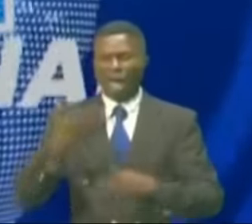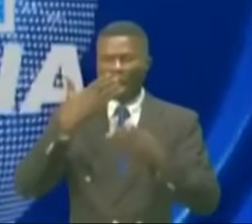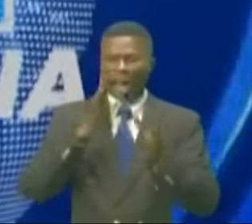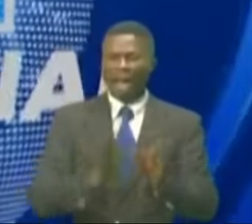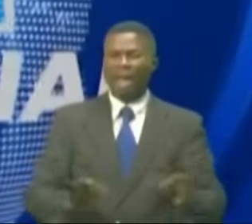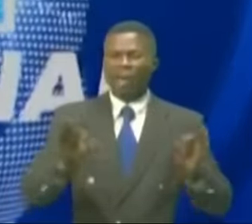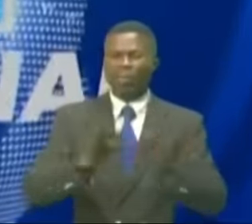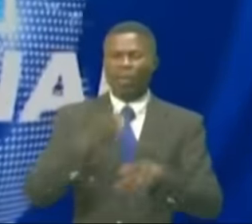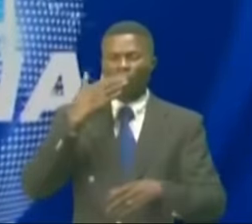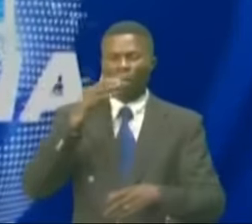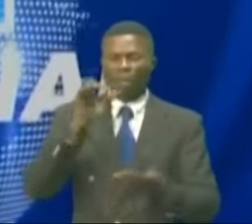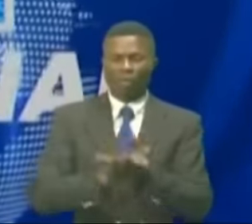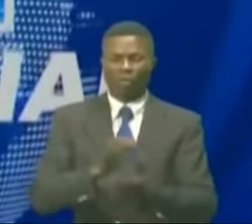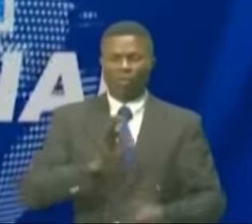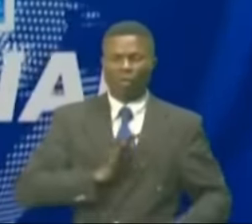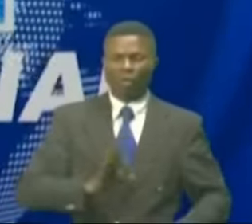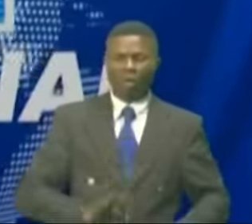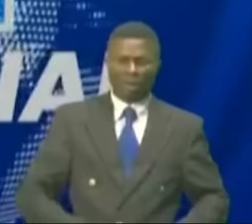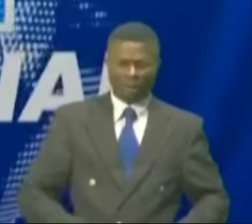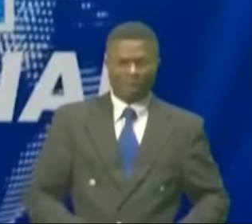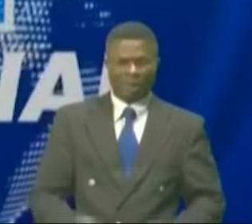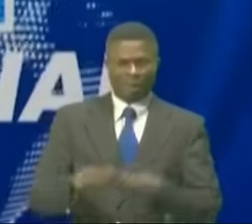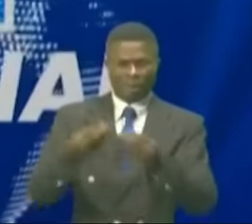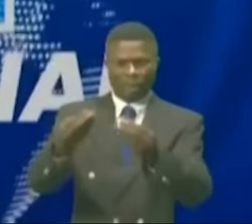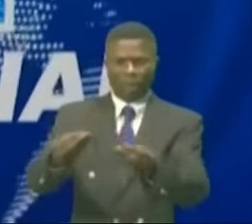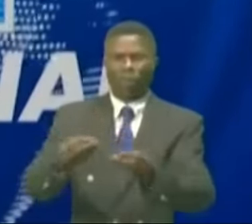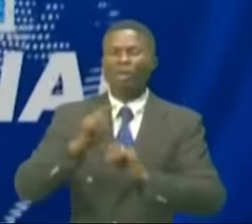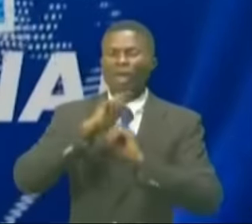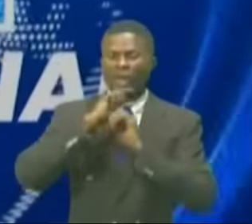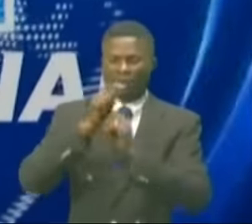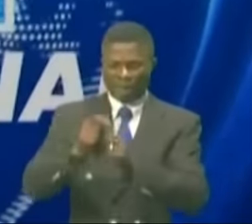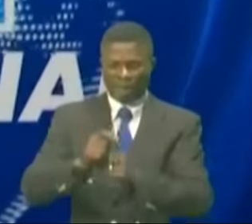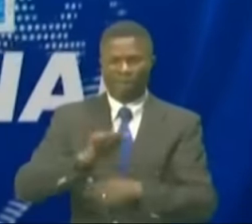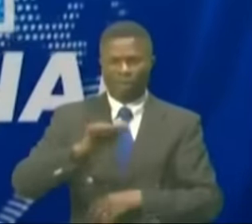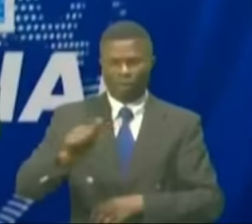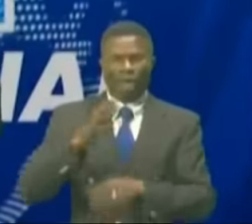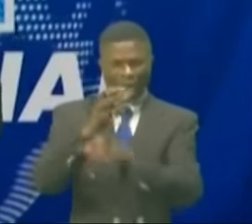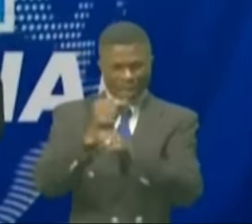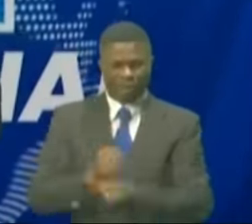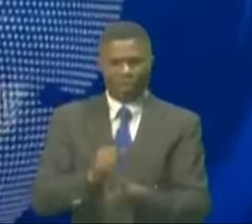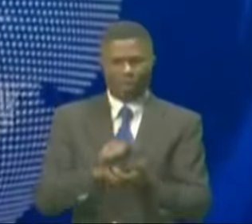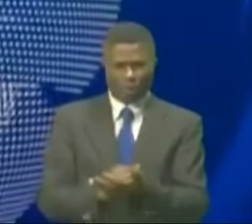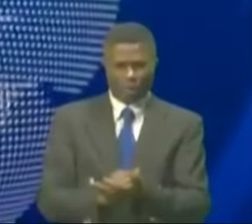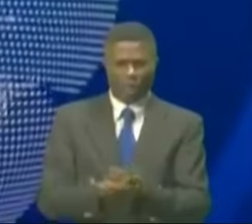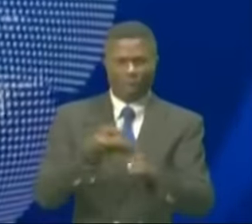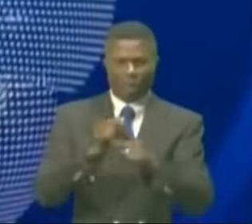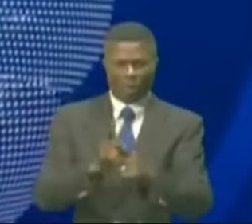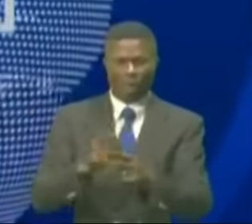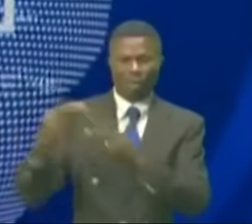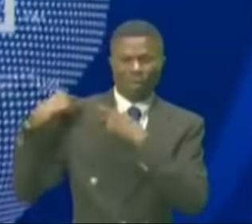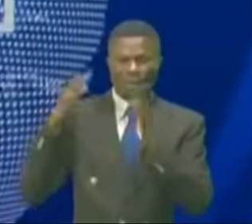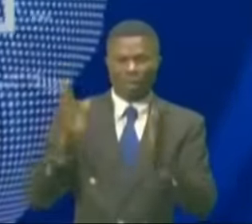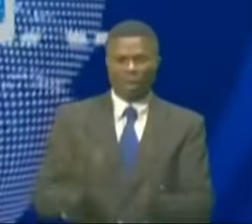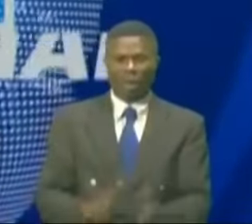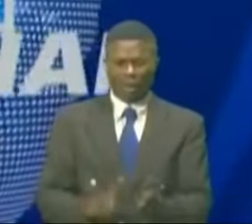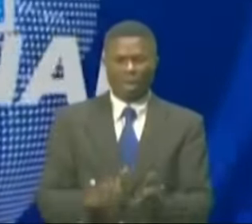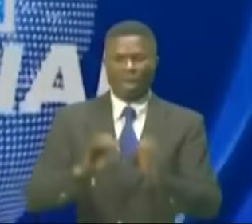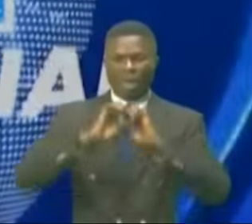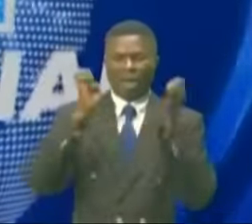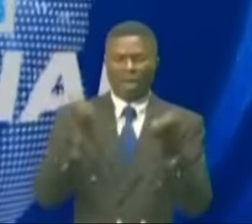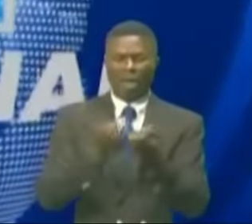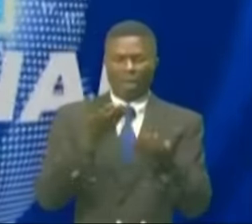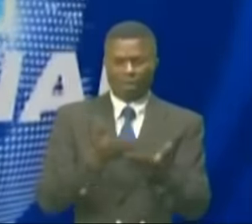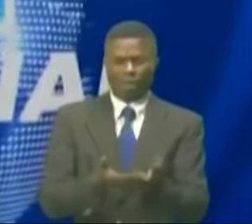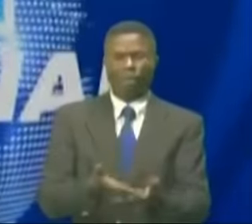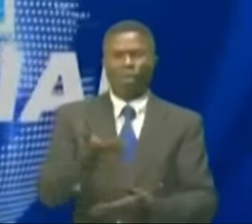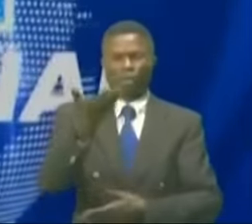C'est la première dame Denise Nyakeru Tshisekedi qui a elle-même réceptionné ce don des mains de responsables de cette entreprise.